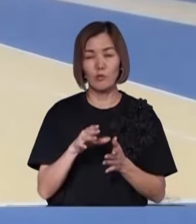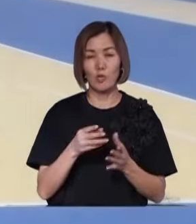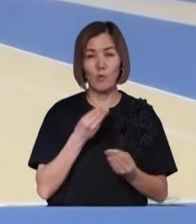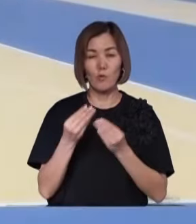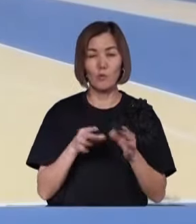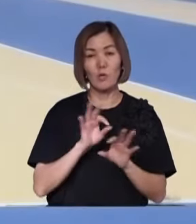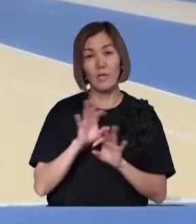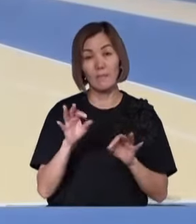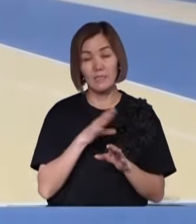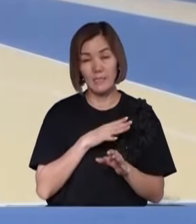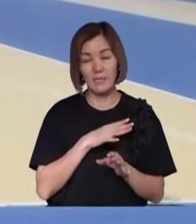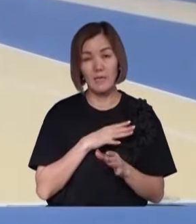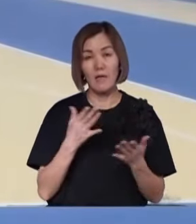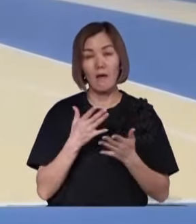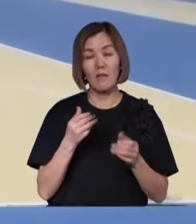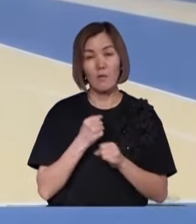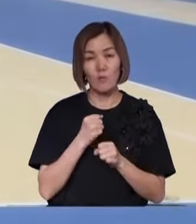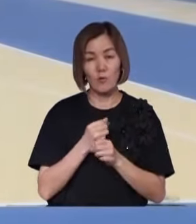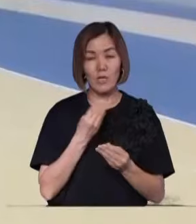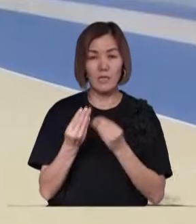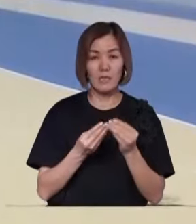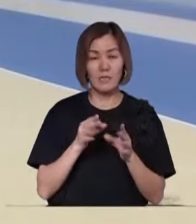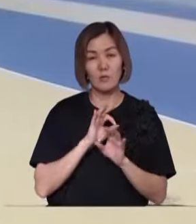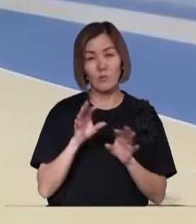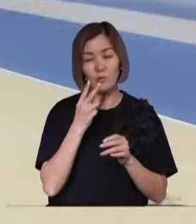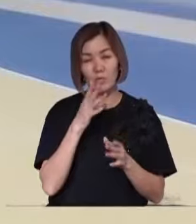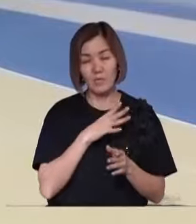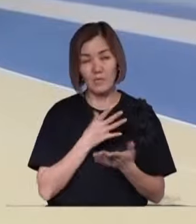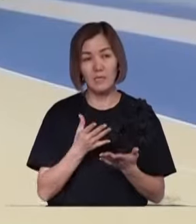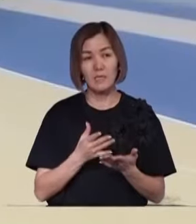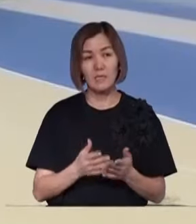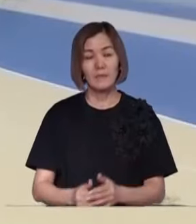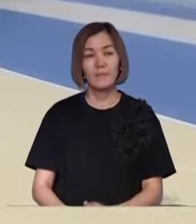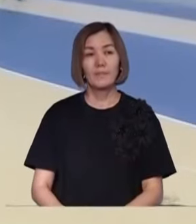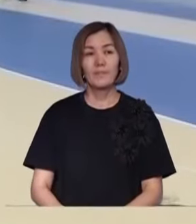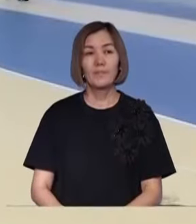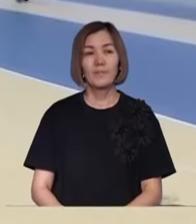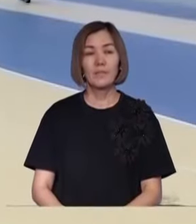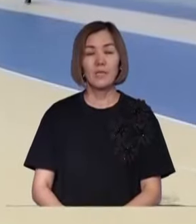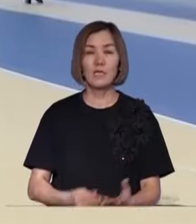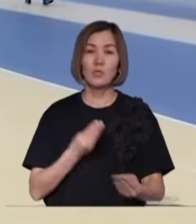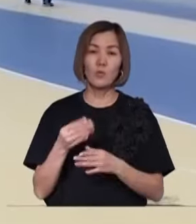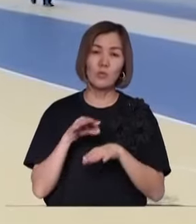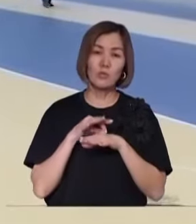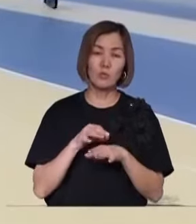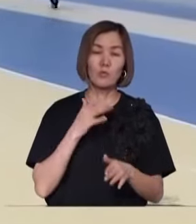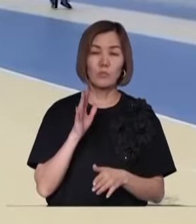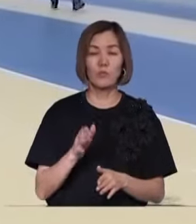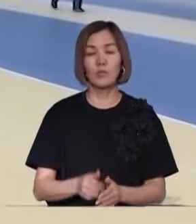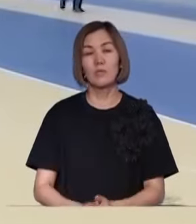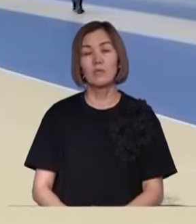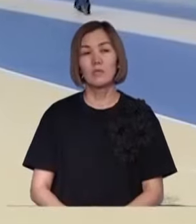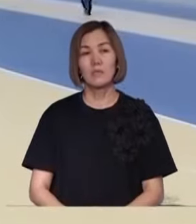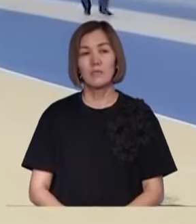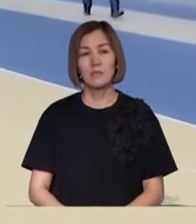түсініктеме бердік, оны қалай ойнайтынын көрсетіп бердік. Қазір енді сол бойынша қатысушылар